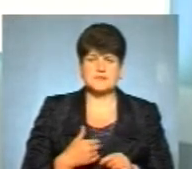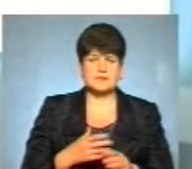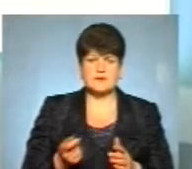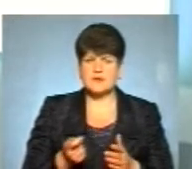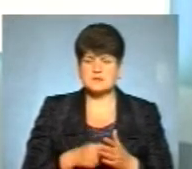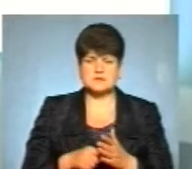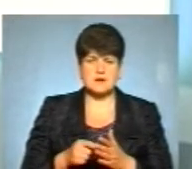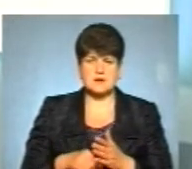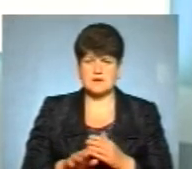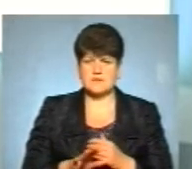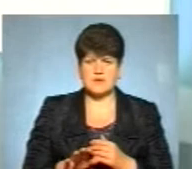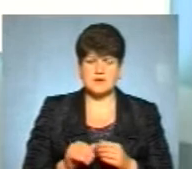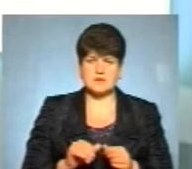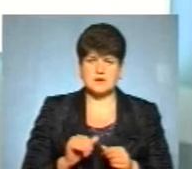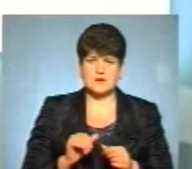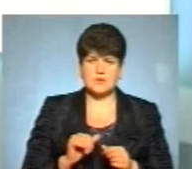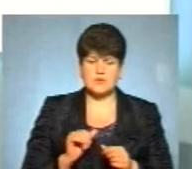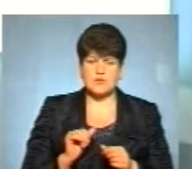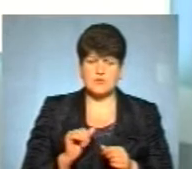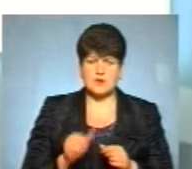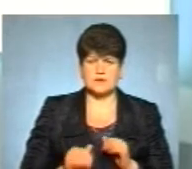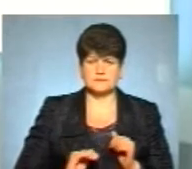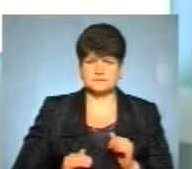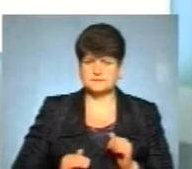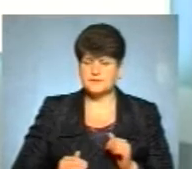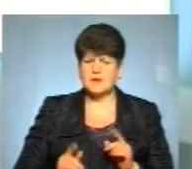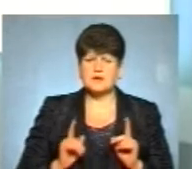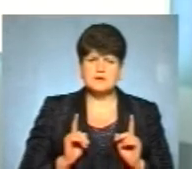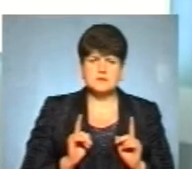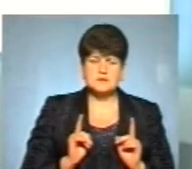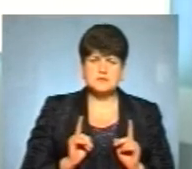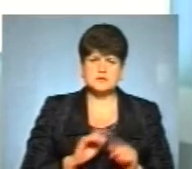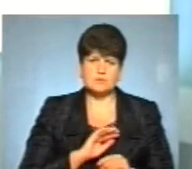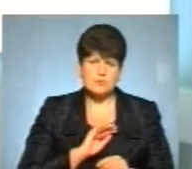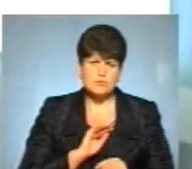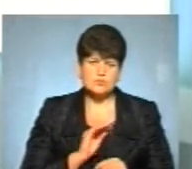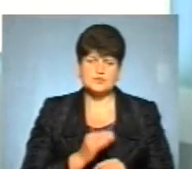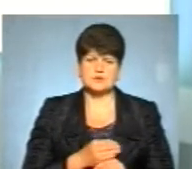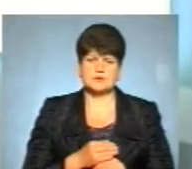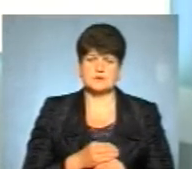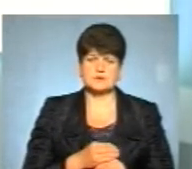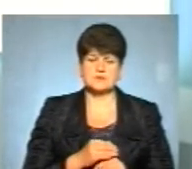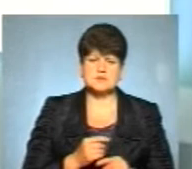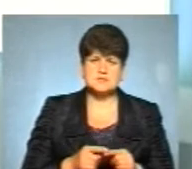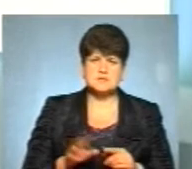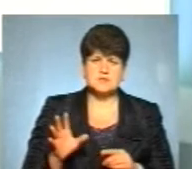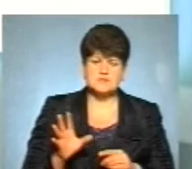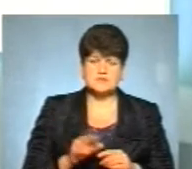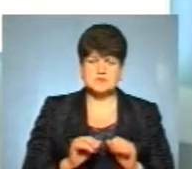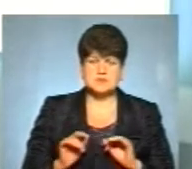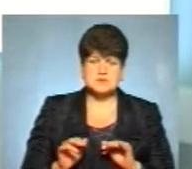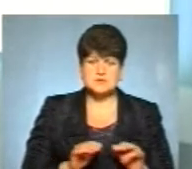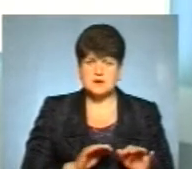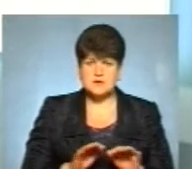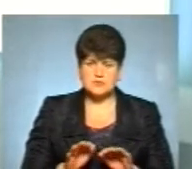закривали якісь окремі суб'єкти господарювання, так, а лише тільки посилили всі ці протиепідемічні